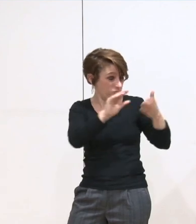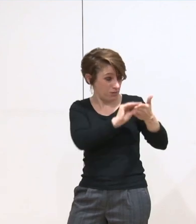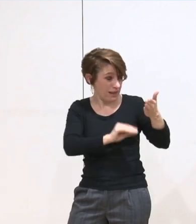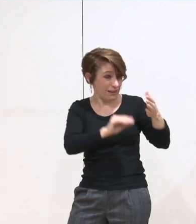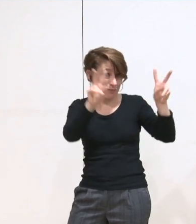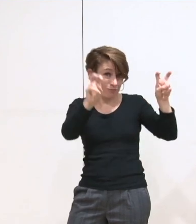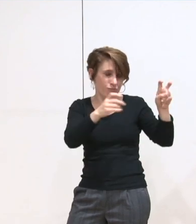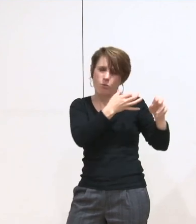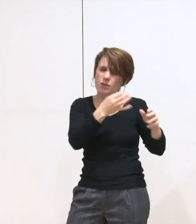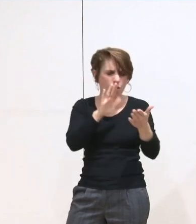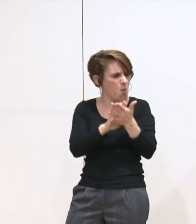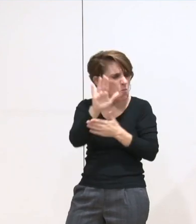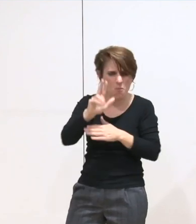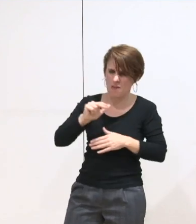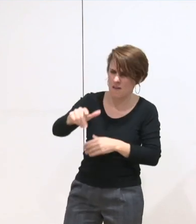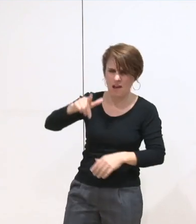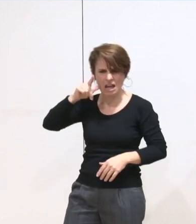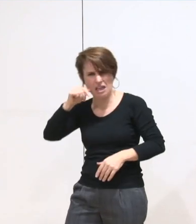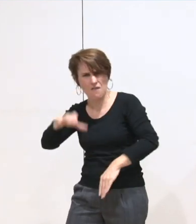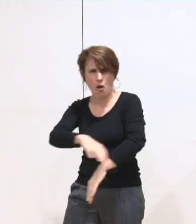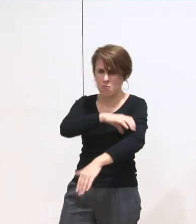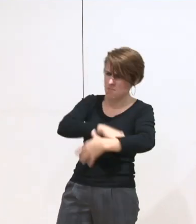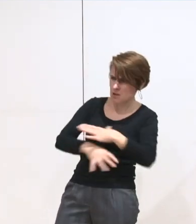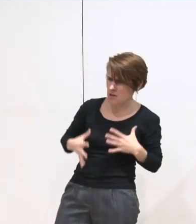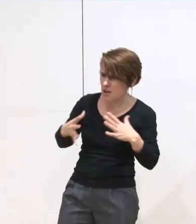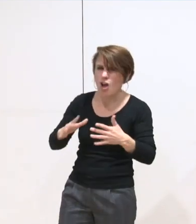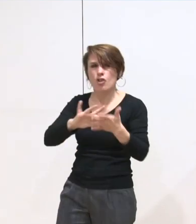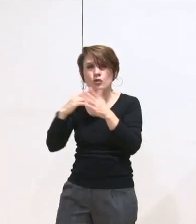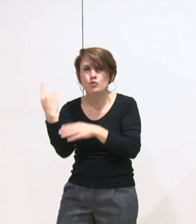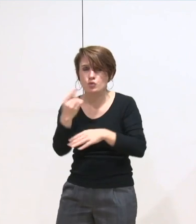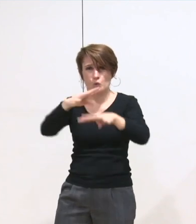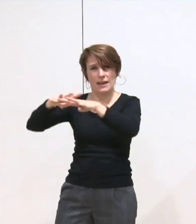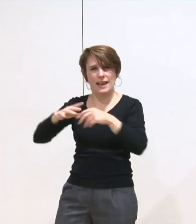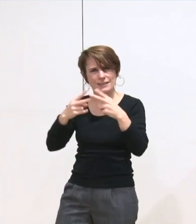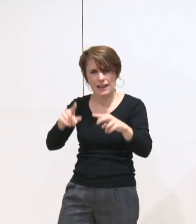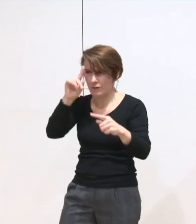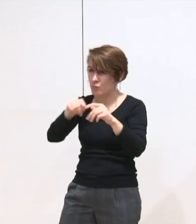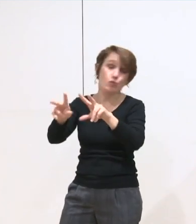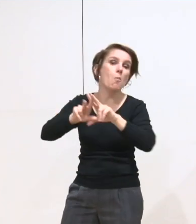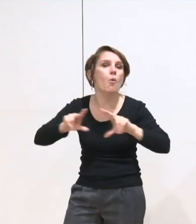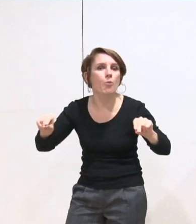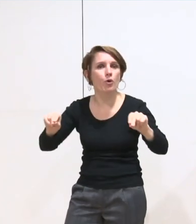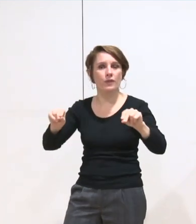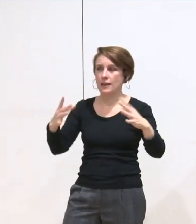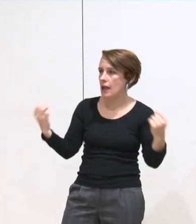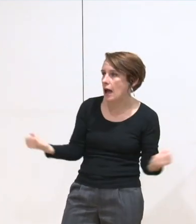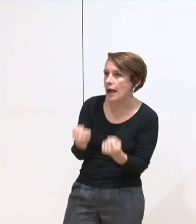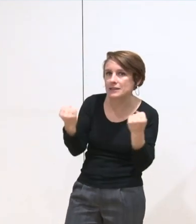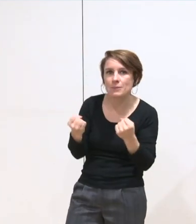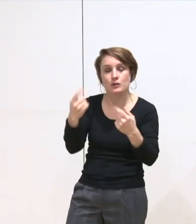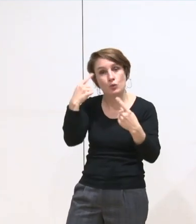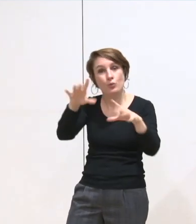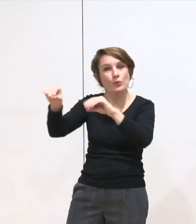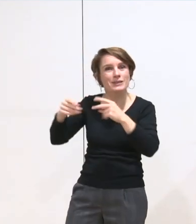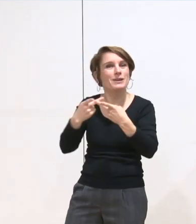effort conséquent qui sera mené dans tous les quartiers de la ville en matière de propreté urbaine, d'aménagement et d'animation de l'espace public, et